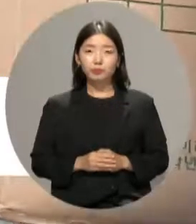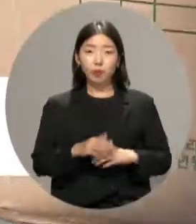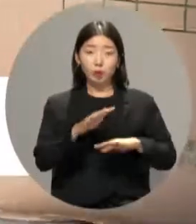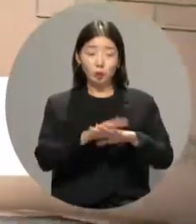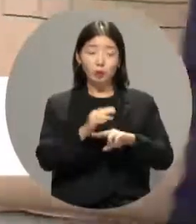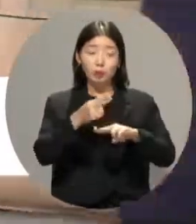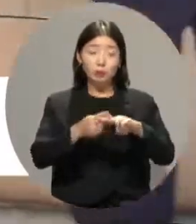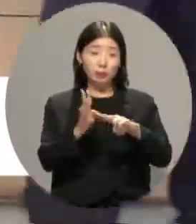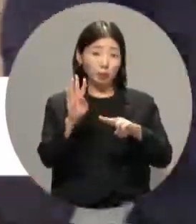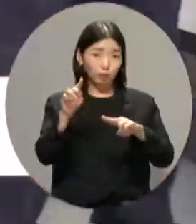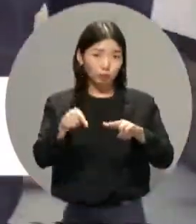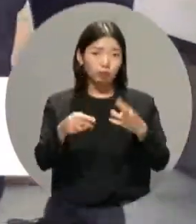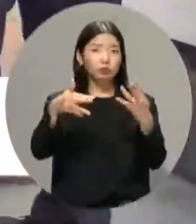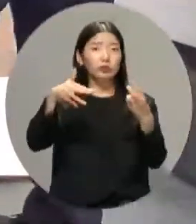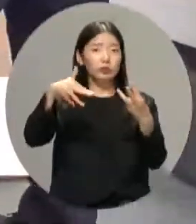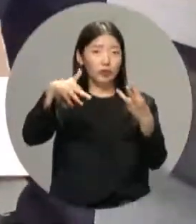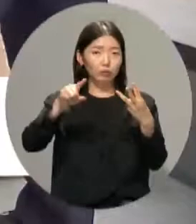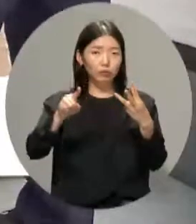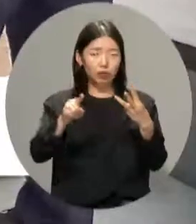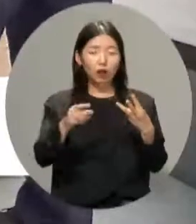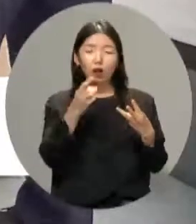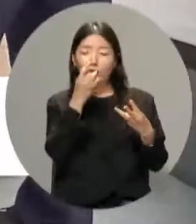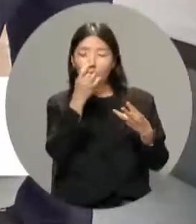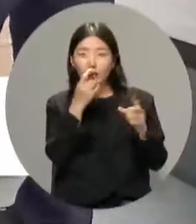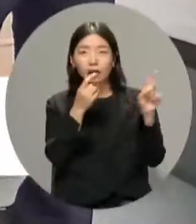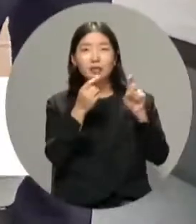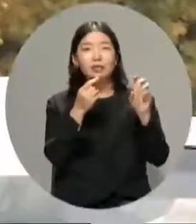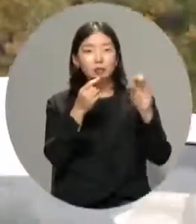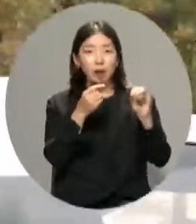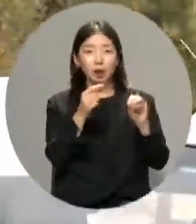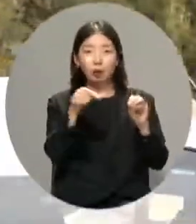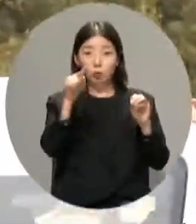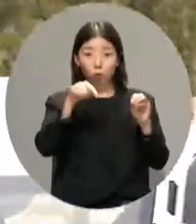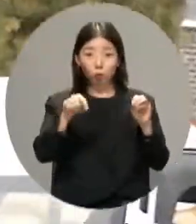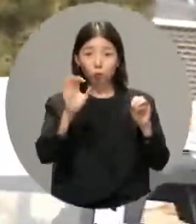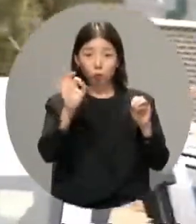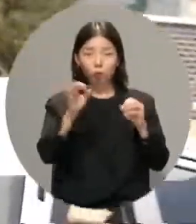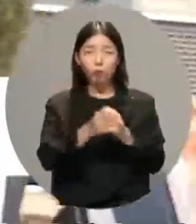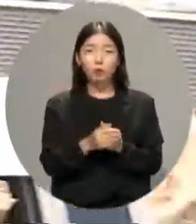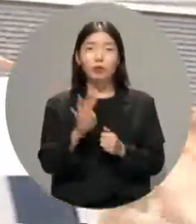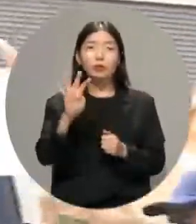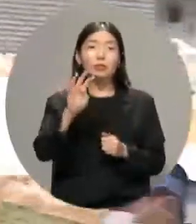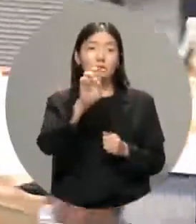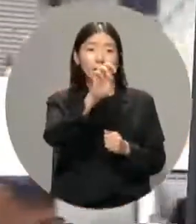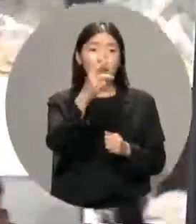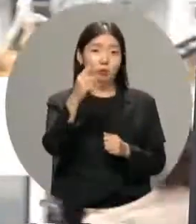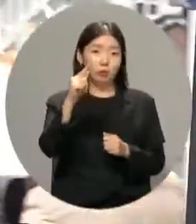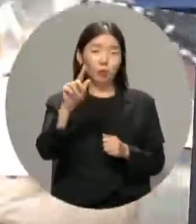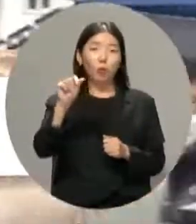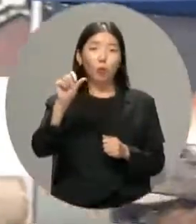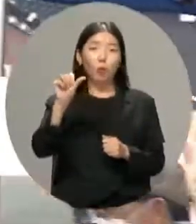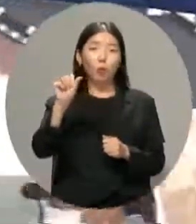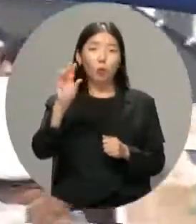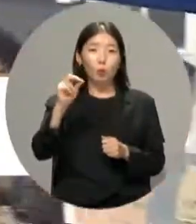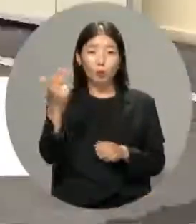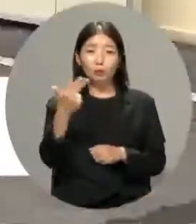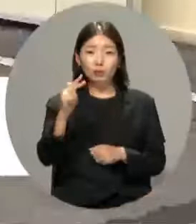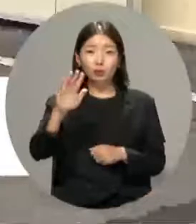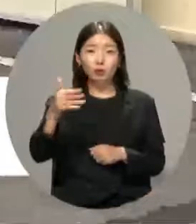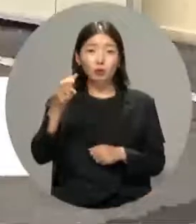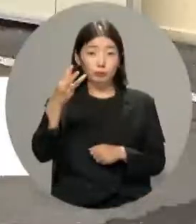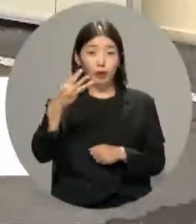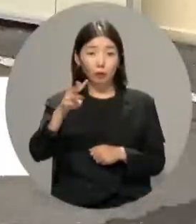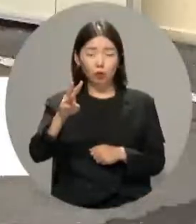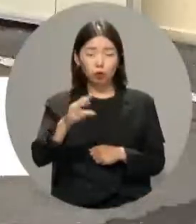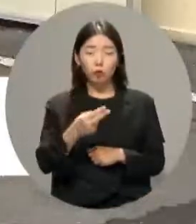농림축산식품부는 3차시 장경리 곡 10만 톤 의 평균 낙찰 가격은 40kg 당 5만 최 천체 193